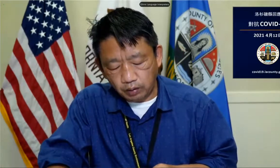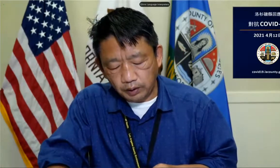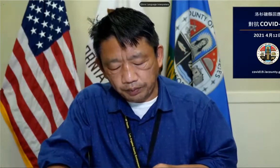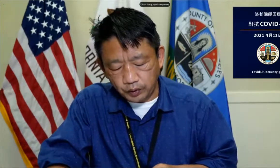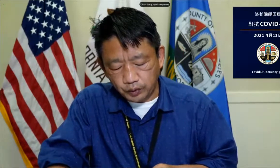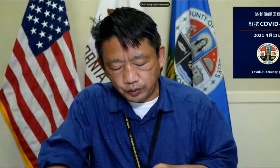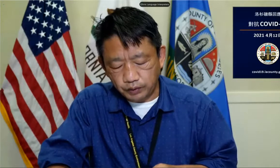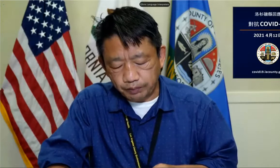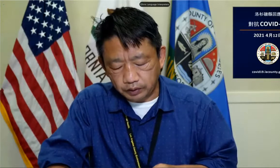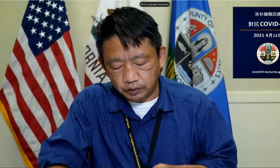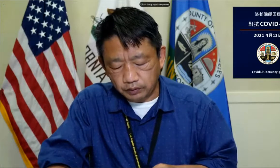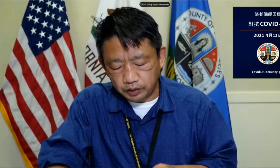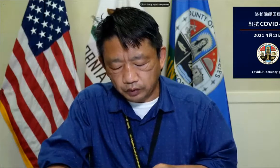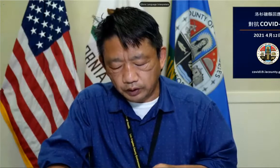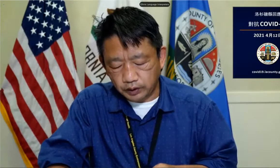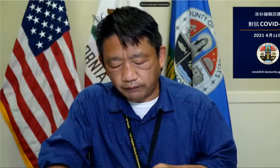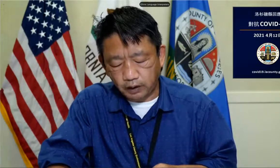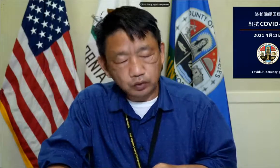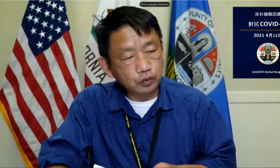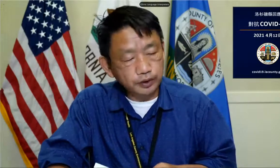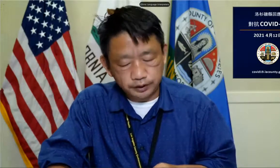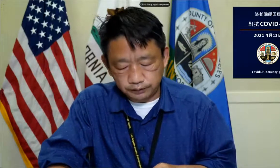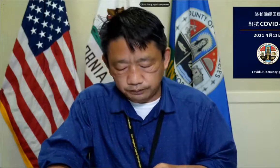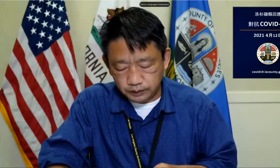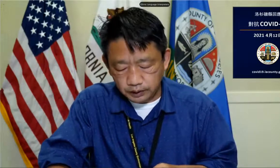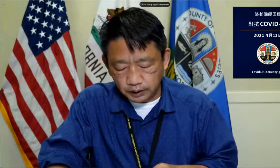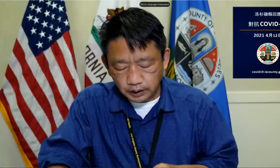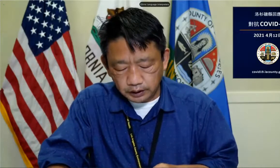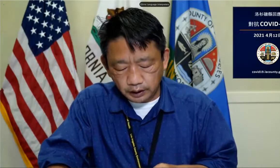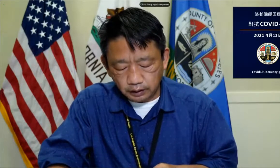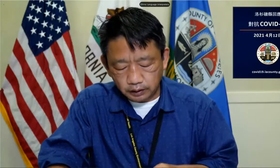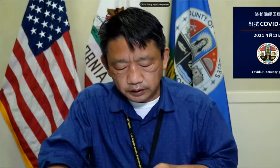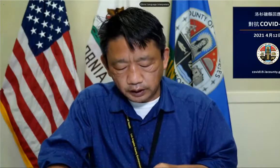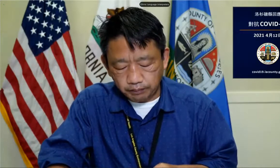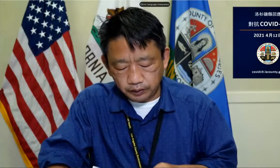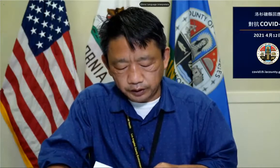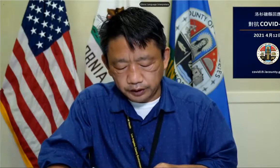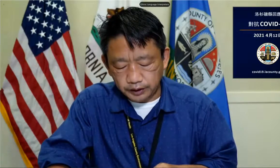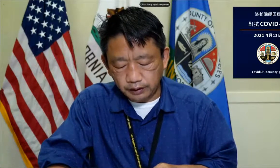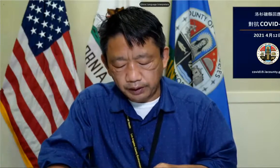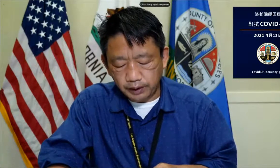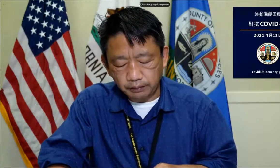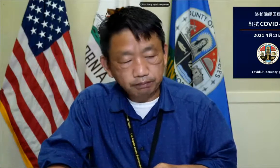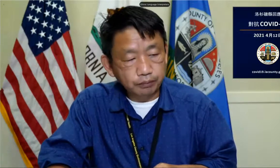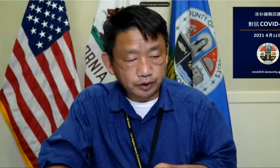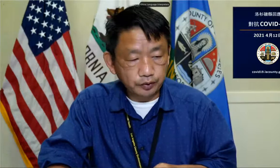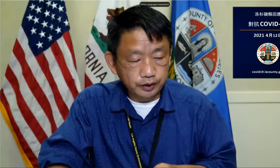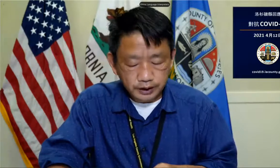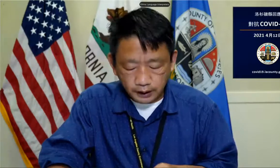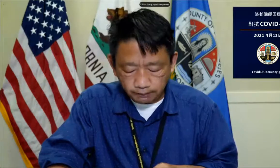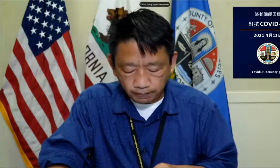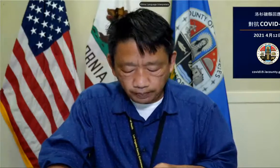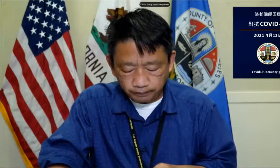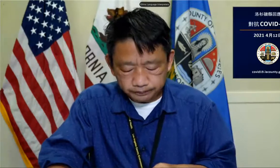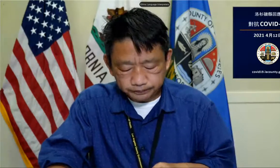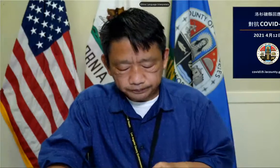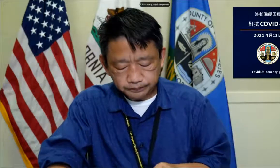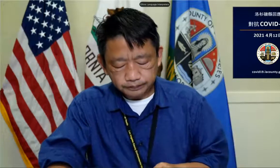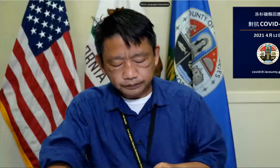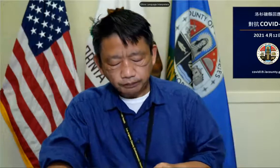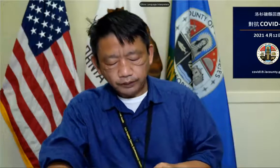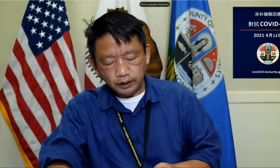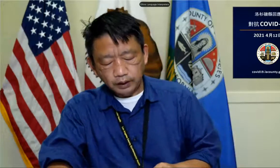多，我们必须保持我们所有的防护措施，这样才能保持新添病例不至于增加。